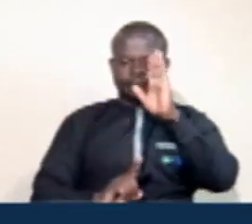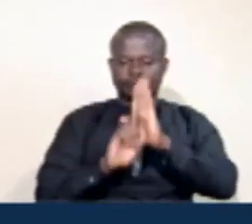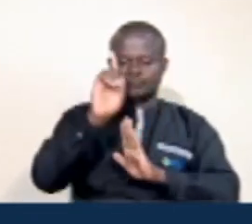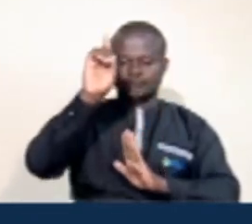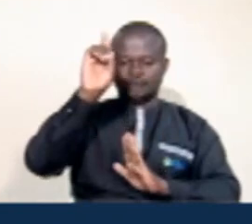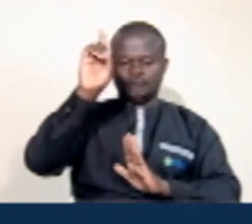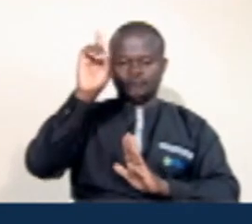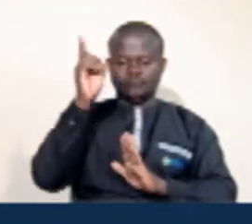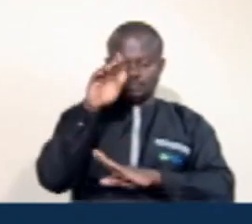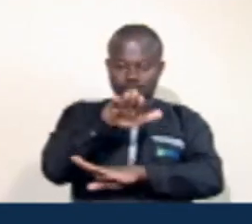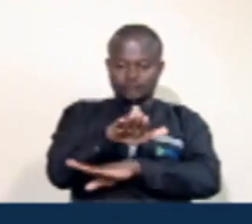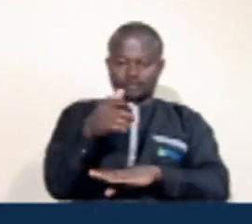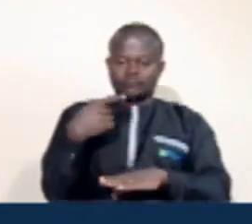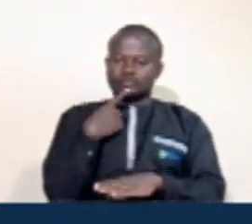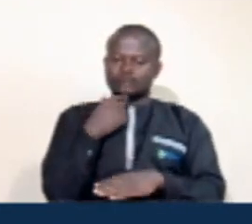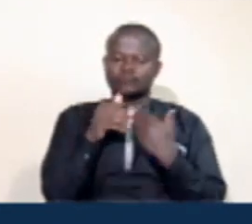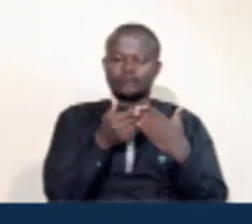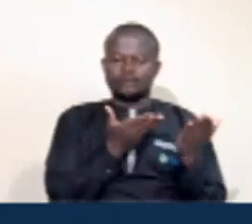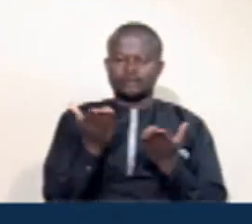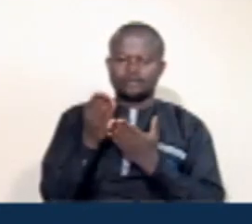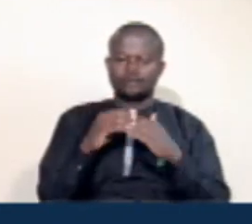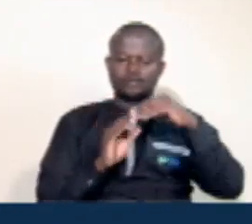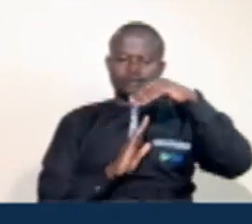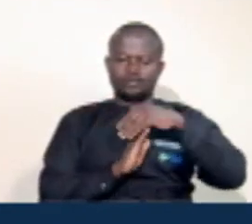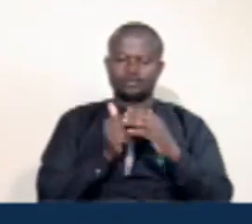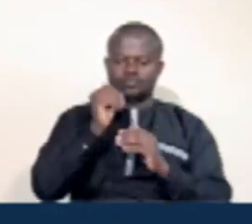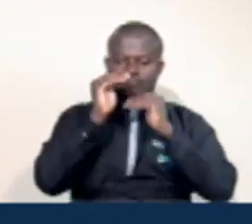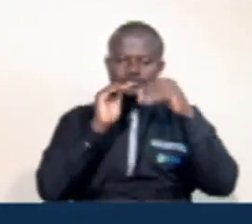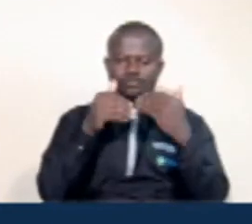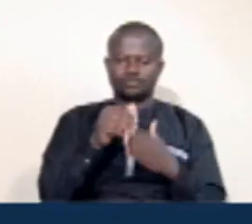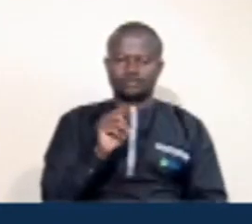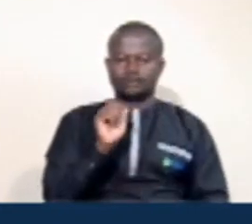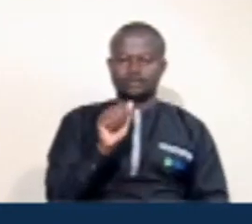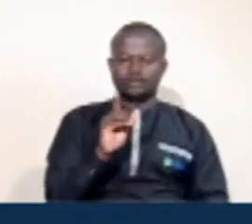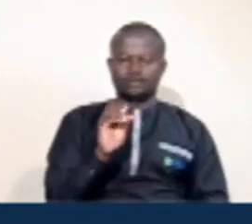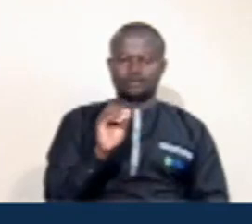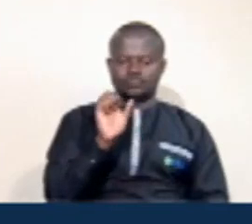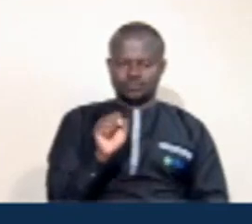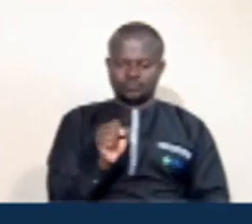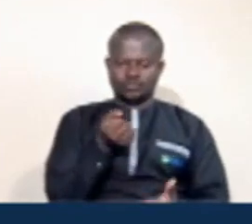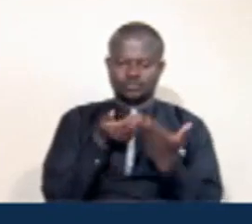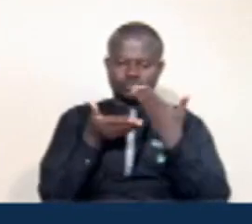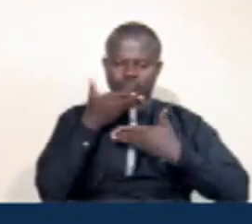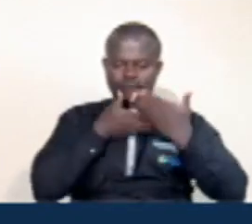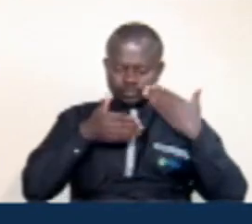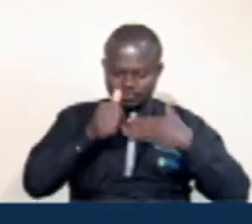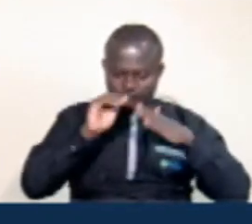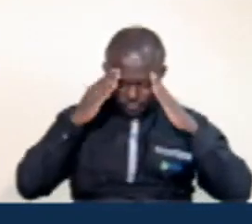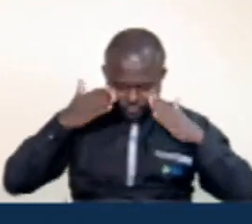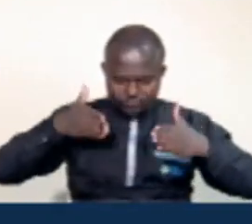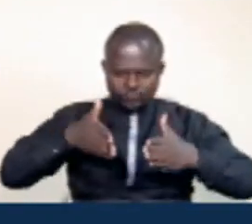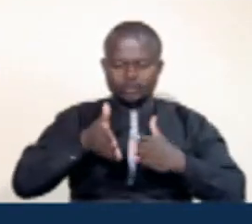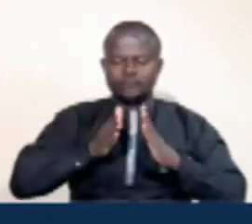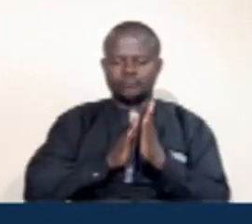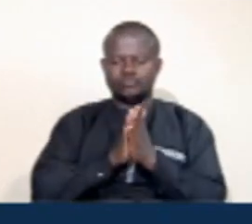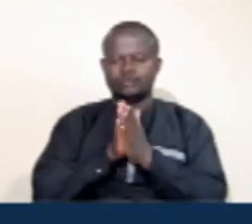ku gicamunsi cyo kuri uyu wa mbere yakiriye umuyobozi mukuru w'urwego Nardos Bekele Thomas. Ibiganiro byabo byagarutse ku